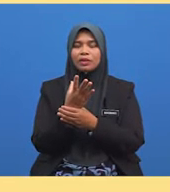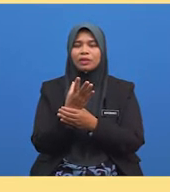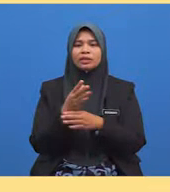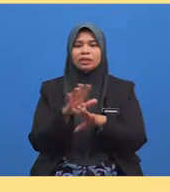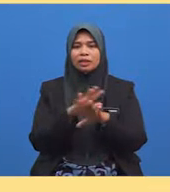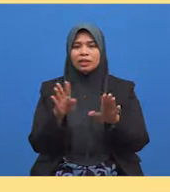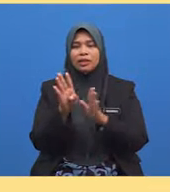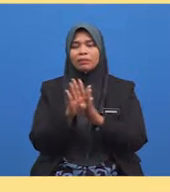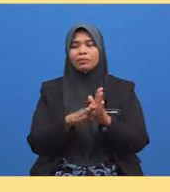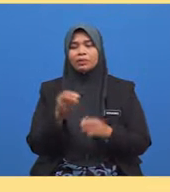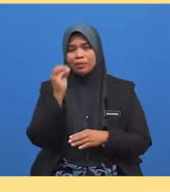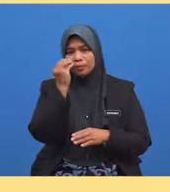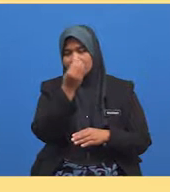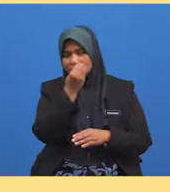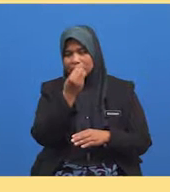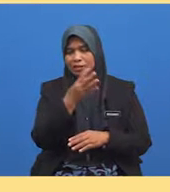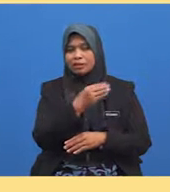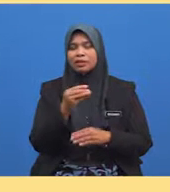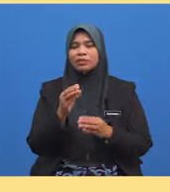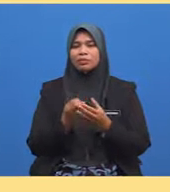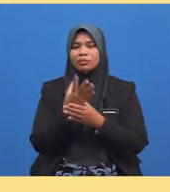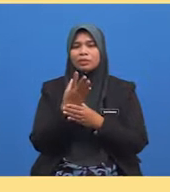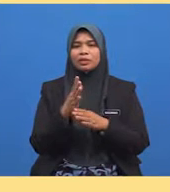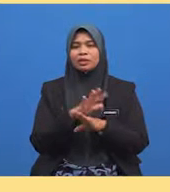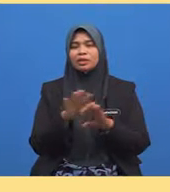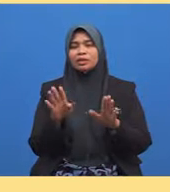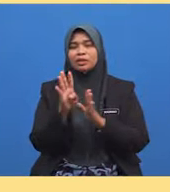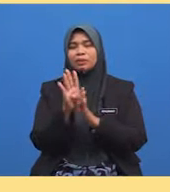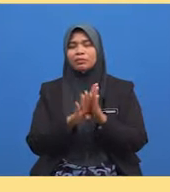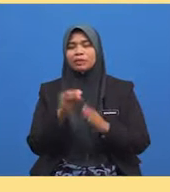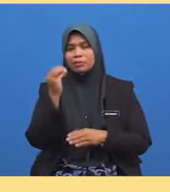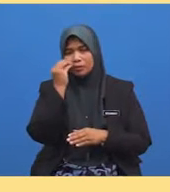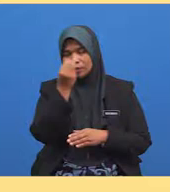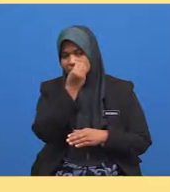Tumbuhan dikelaskan kepada tumbuhan tidak berbunga dan tumbuhan yang berbunga.